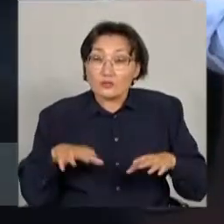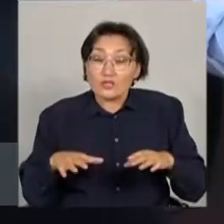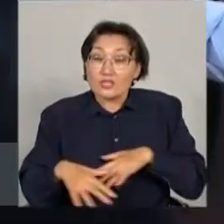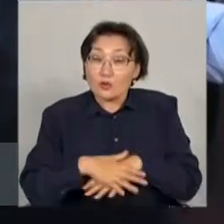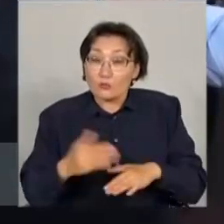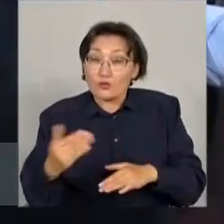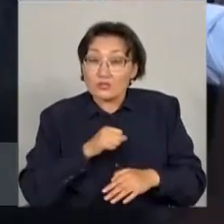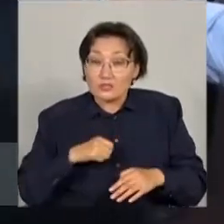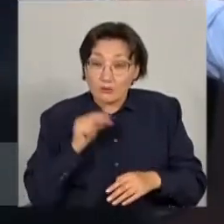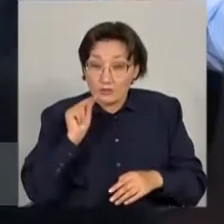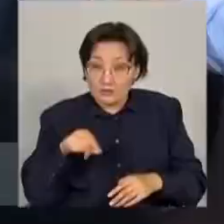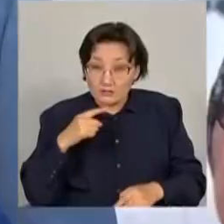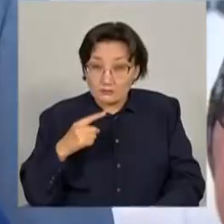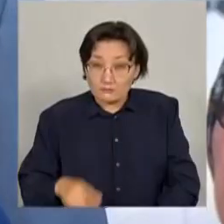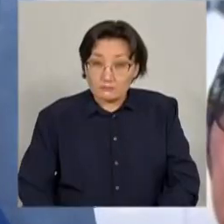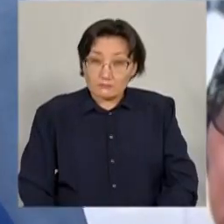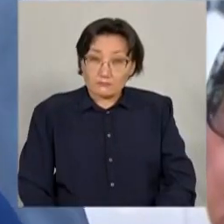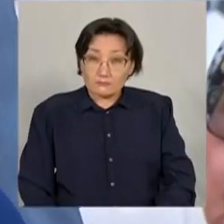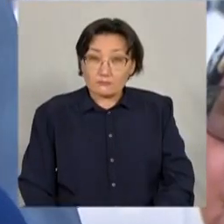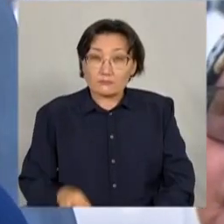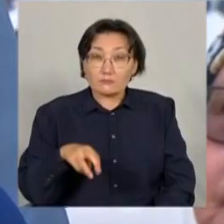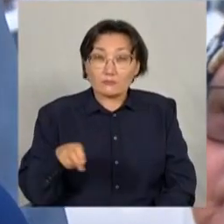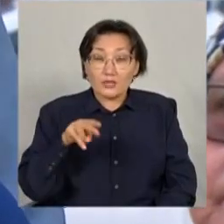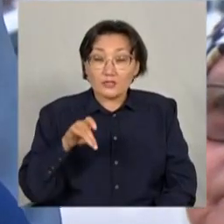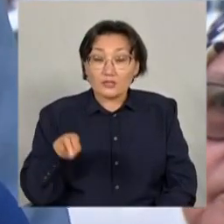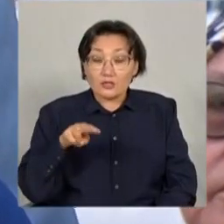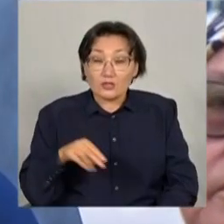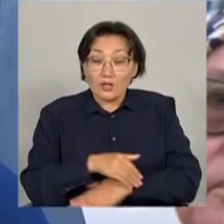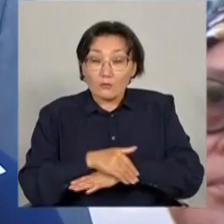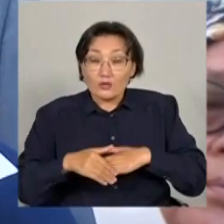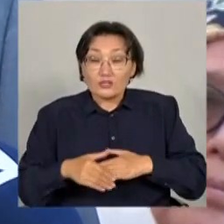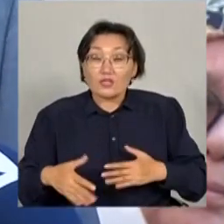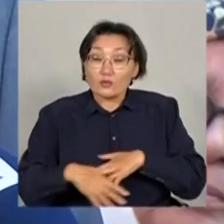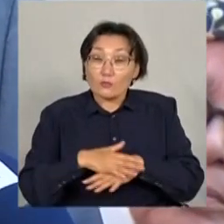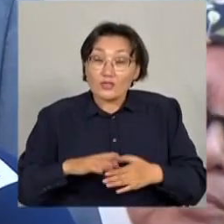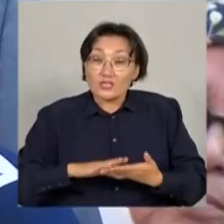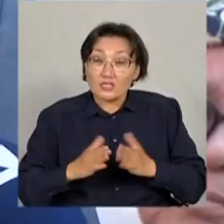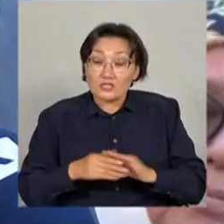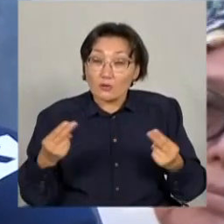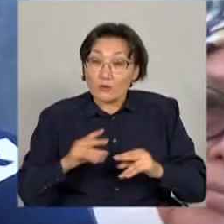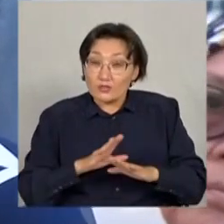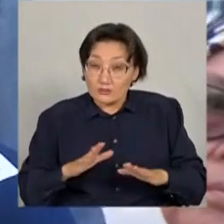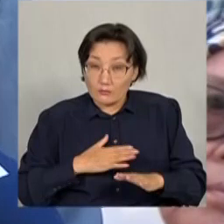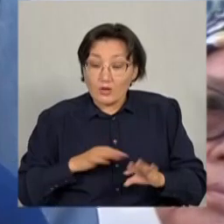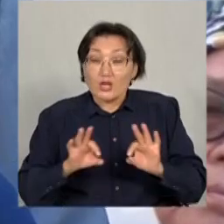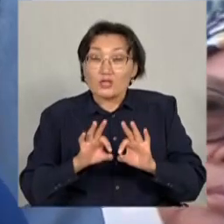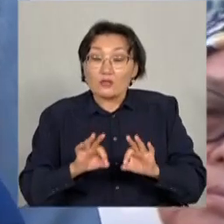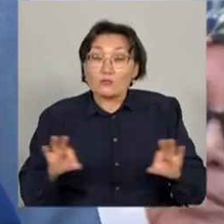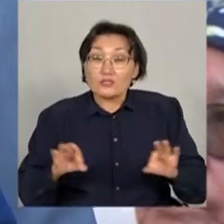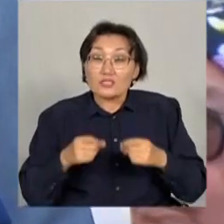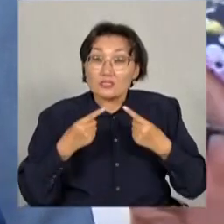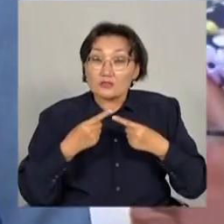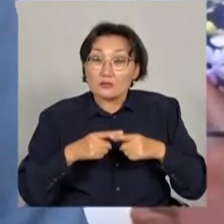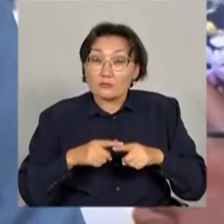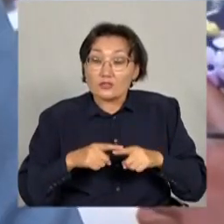тұрғындардың өздері кінәлі дейді. Мадрид көшесінің тұрғындарымен келісім шарт жасалмаған. Біздің инженерлер тұрғындар келісім